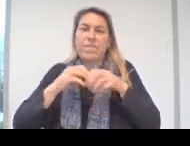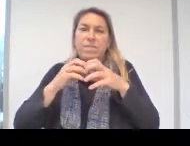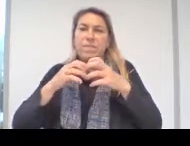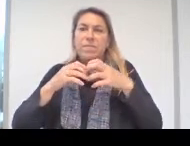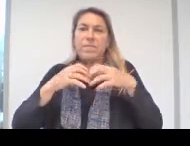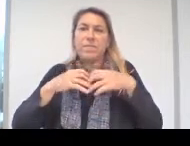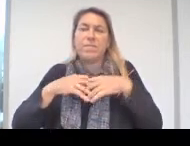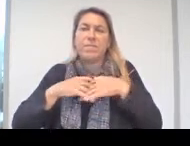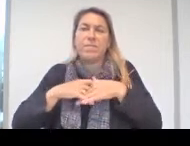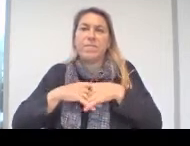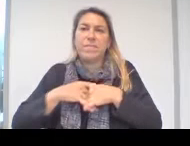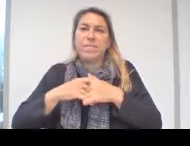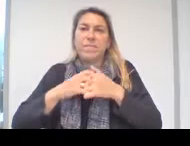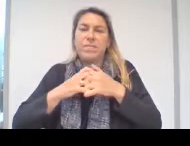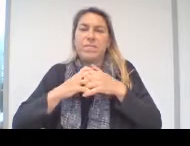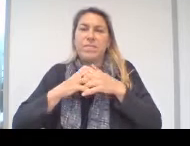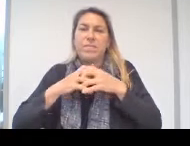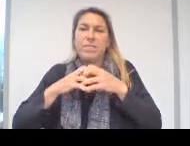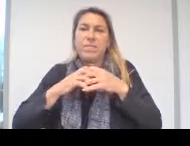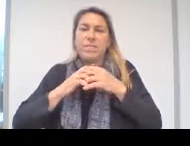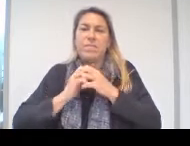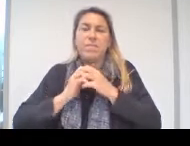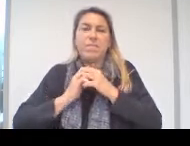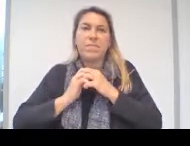aussi, c'est un vrai moyen de permettre d'abord